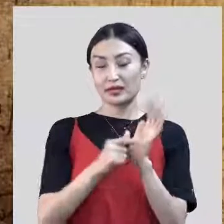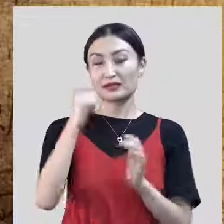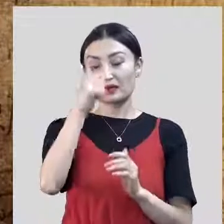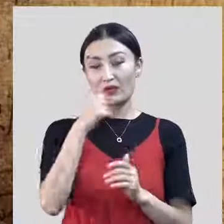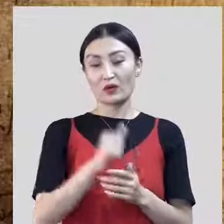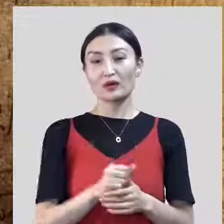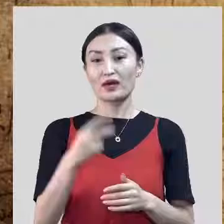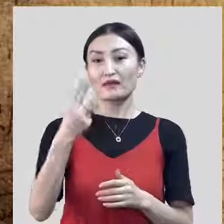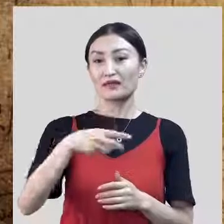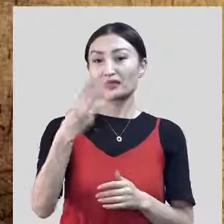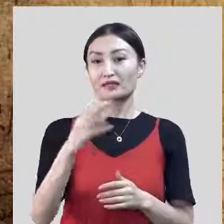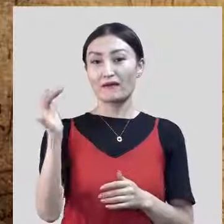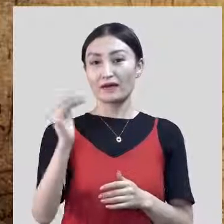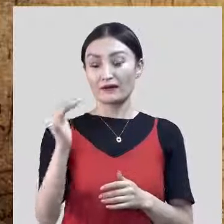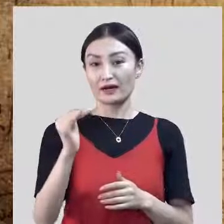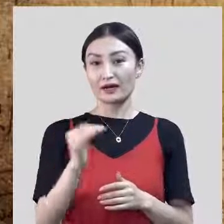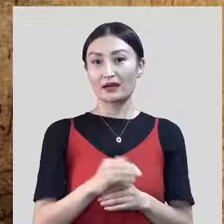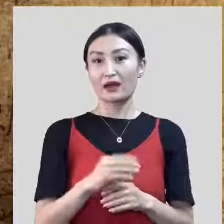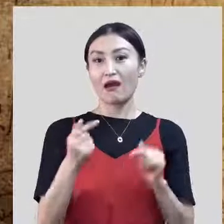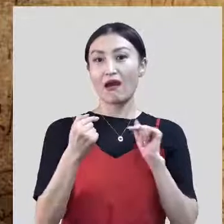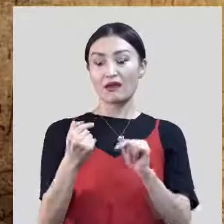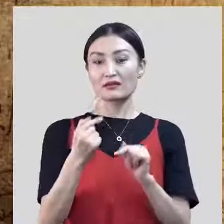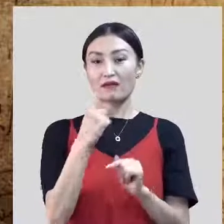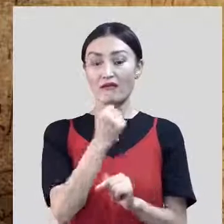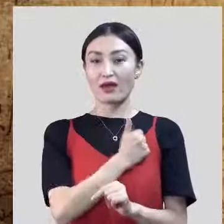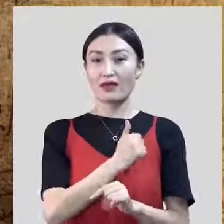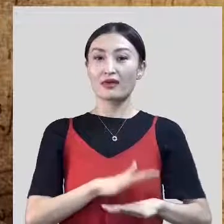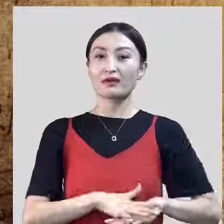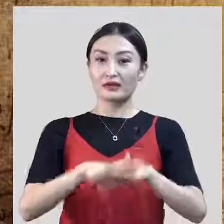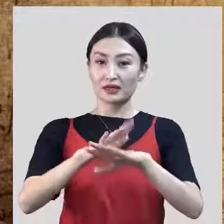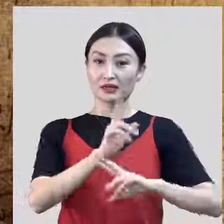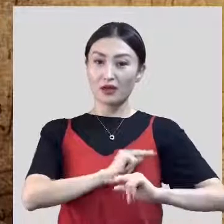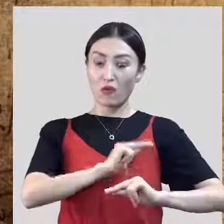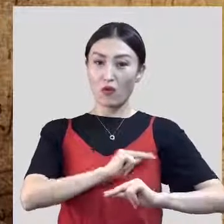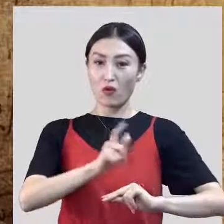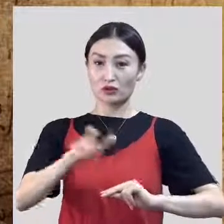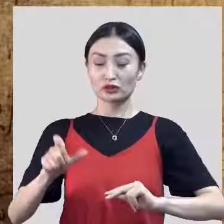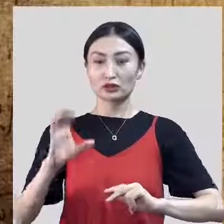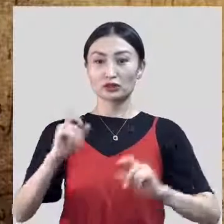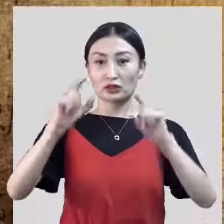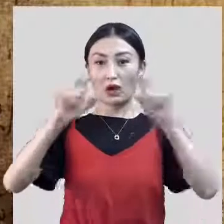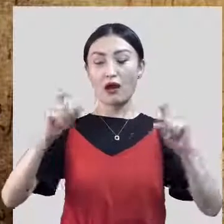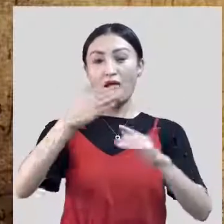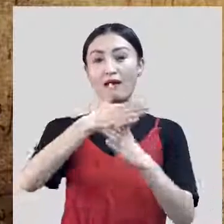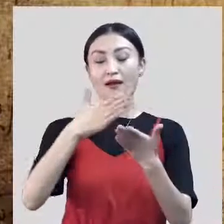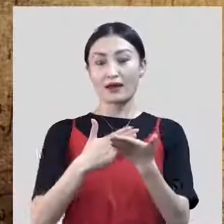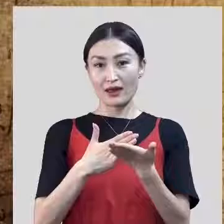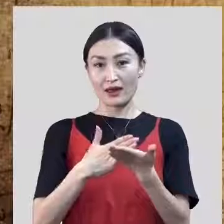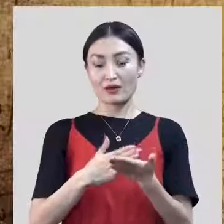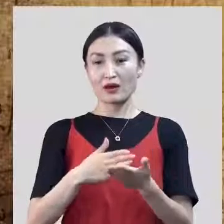года 23 февраля антивоенная демонстрация рабочих с лозунгами хлеба